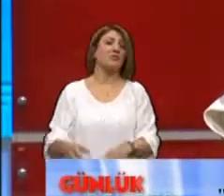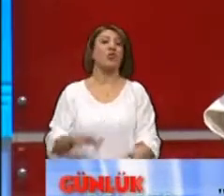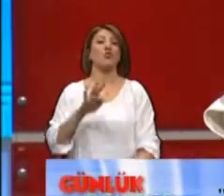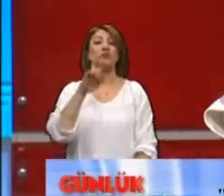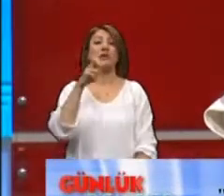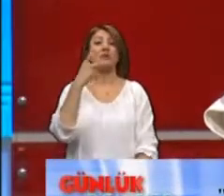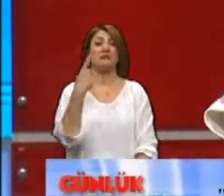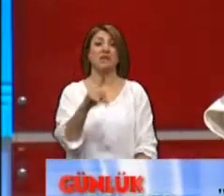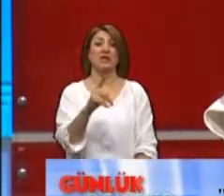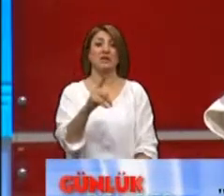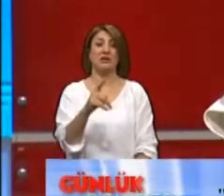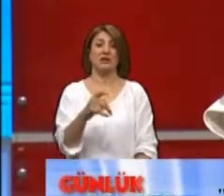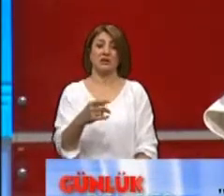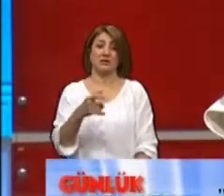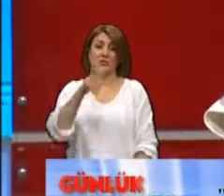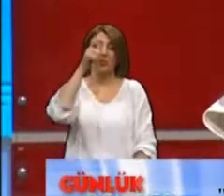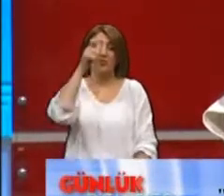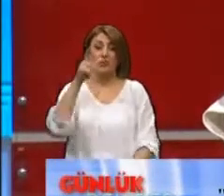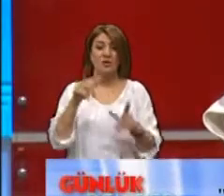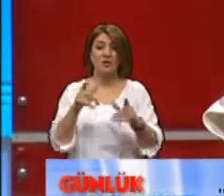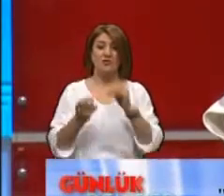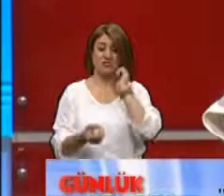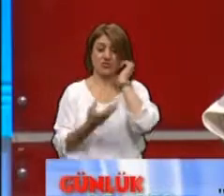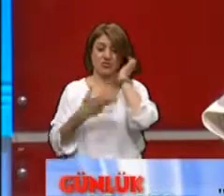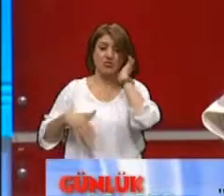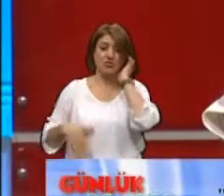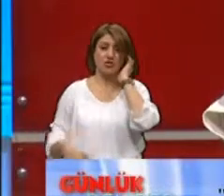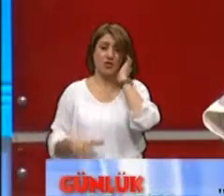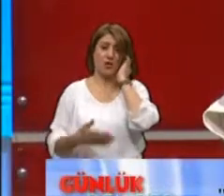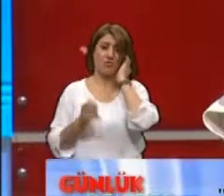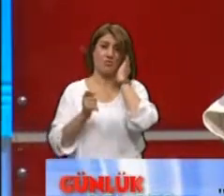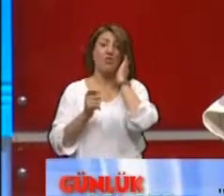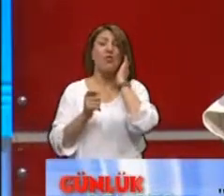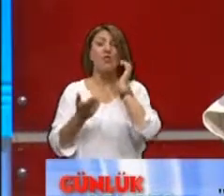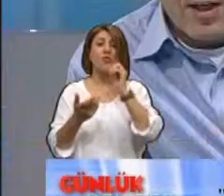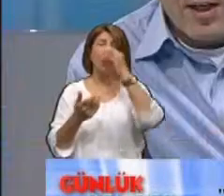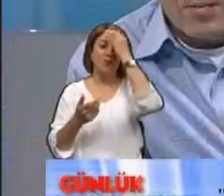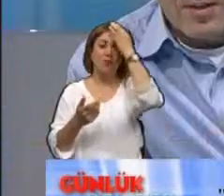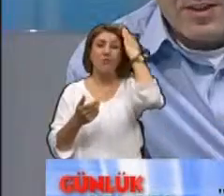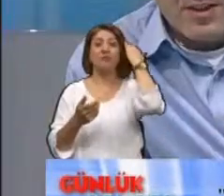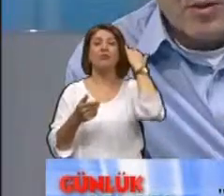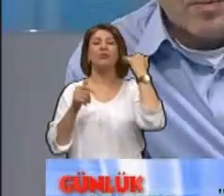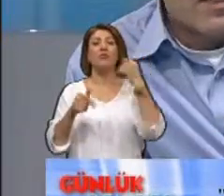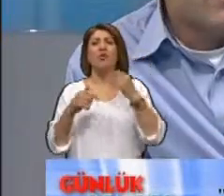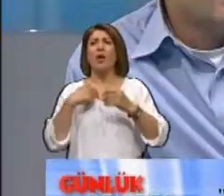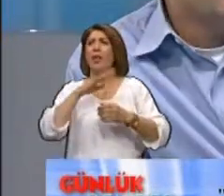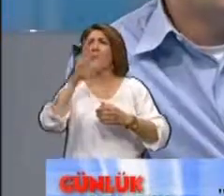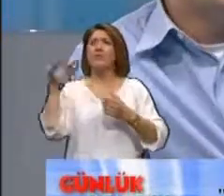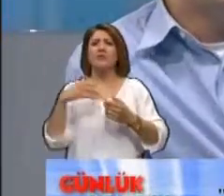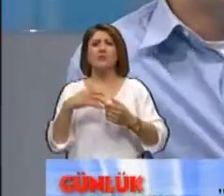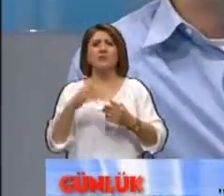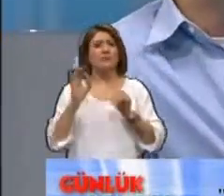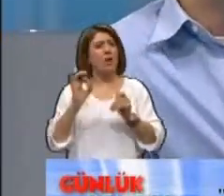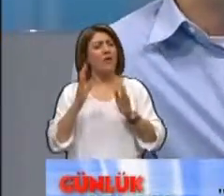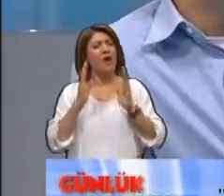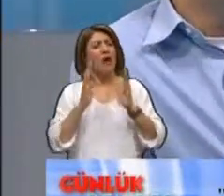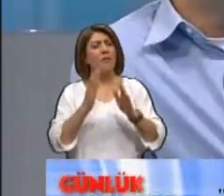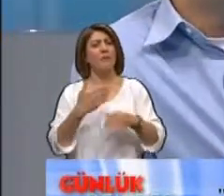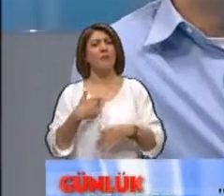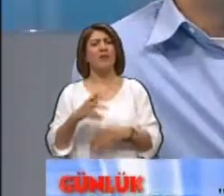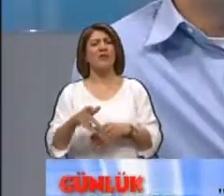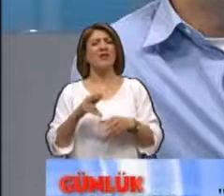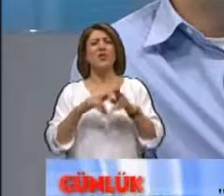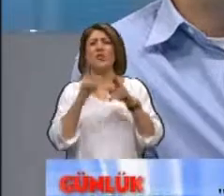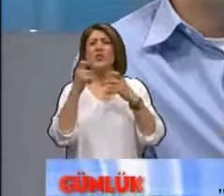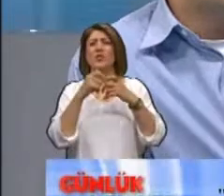Çıkmış ceplerinden. Çıkmış vallahi hay Allah ya. Bu bizde eskiden ya. Daha çok da hala olmasını şaşırıyorum. Yani şey inanan işte Kurtlar